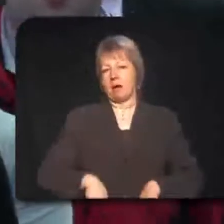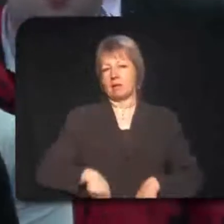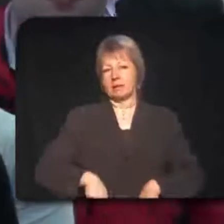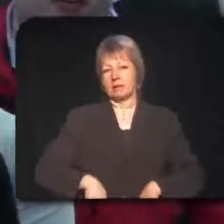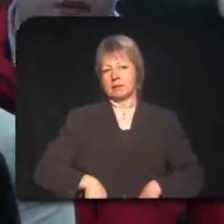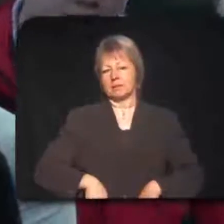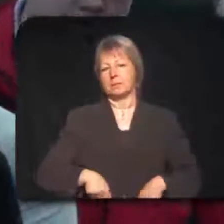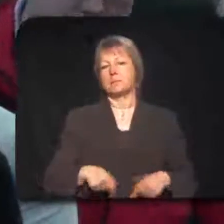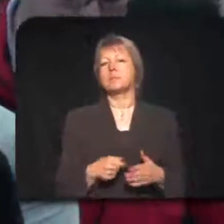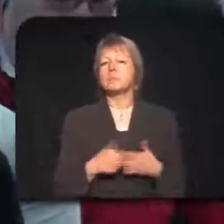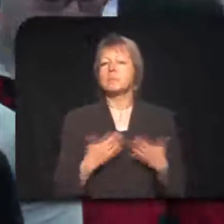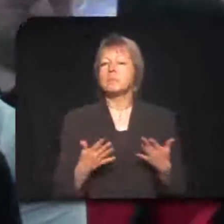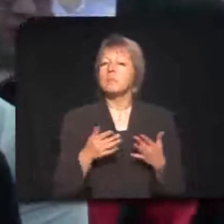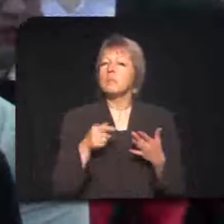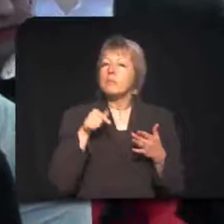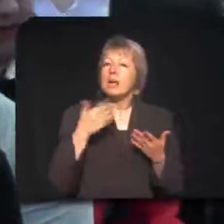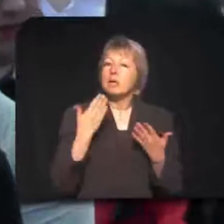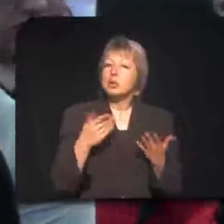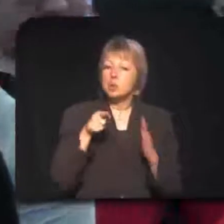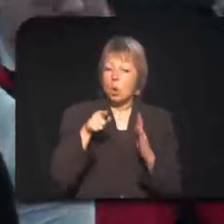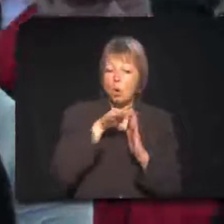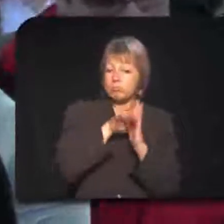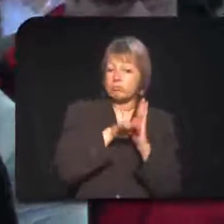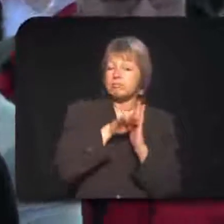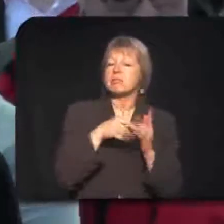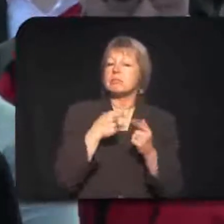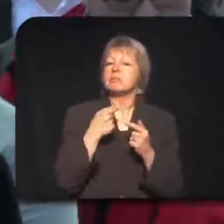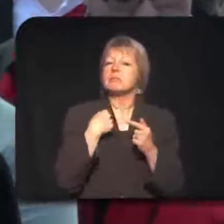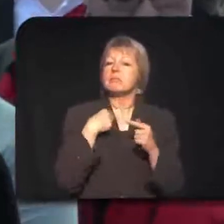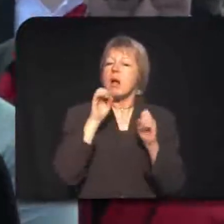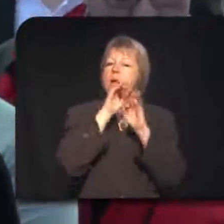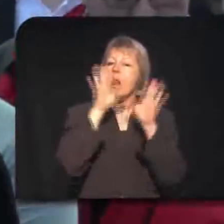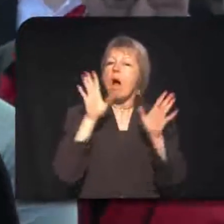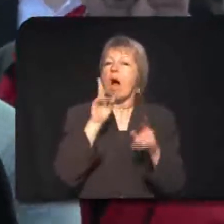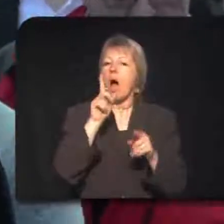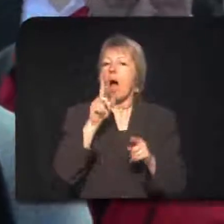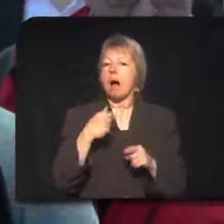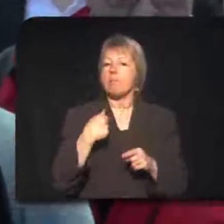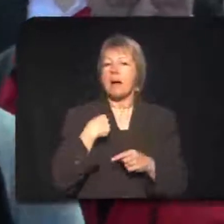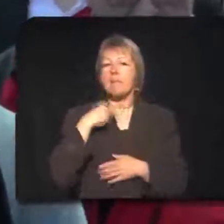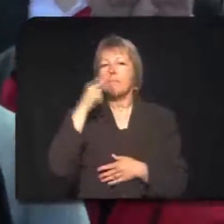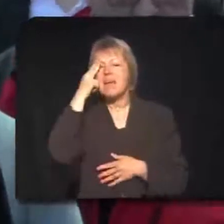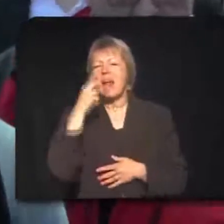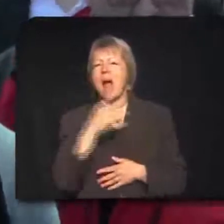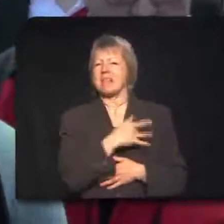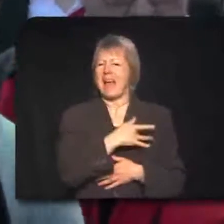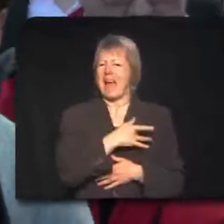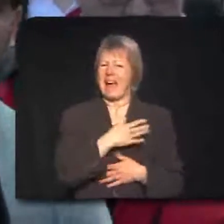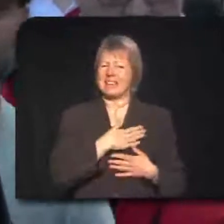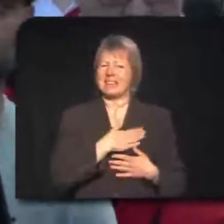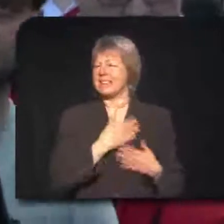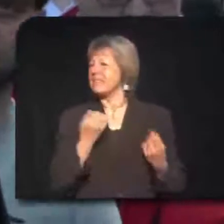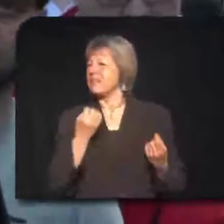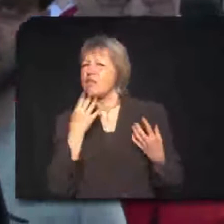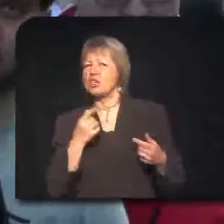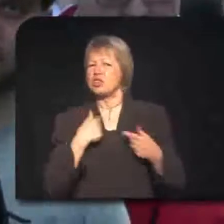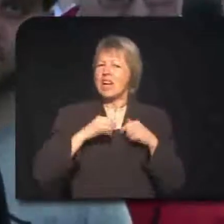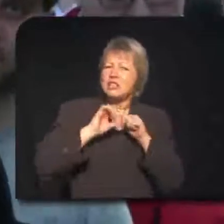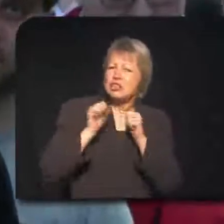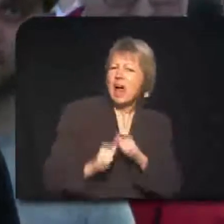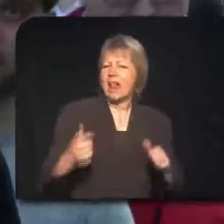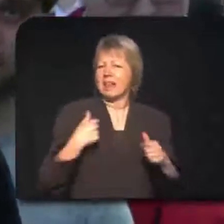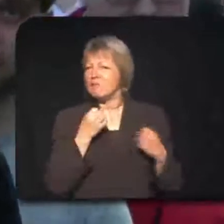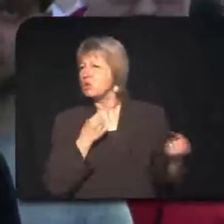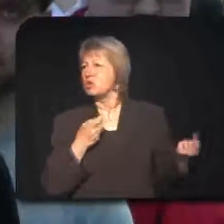Sachverhalte bewusst aber mein piratenherz sagt ich will gestalten ich will gestalten ich will schnell gestalten ich will nicht immer